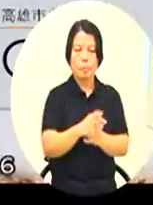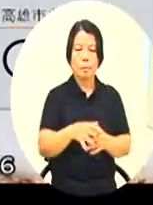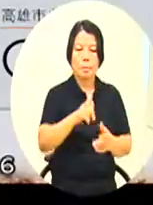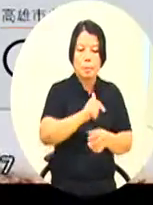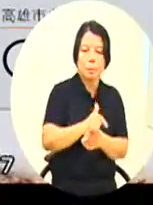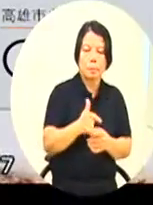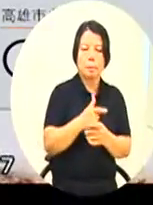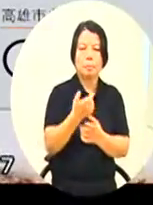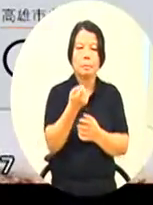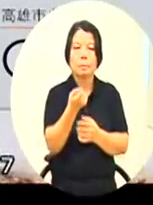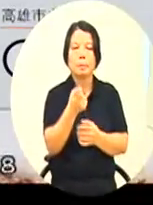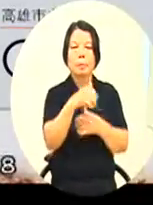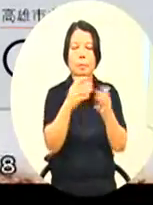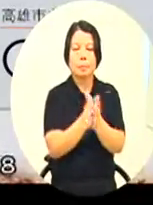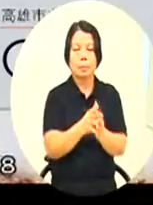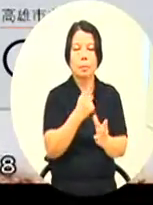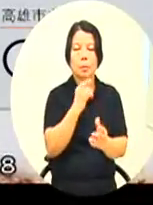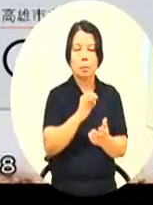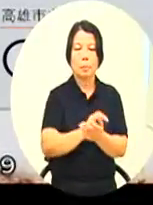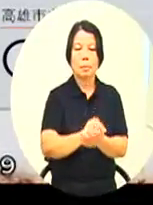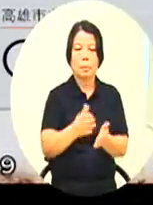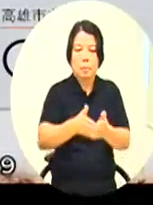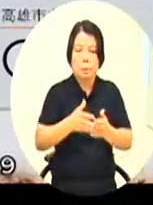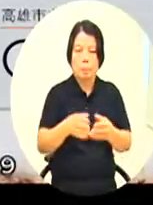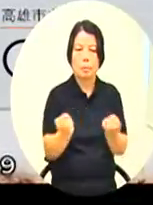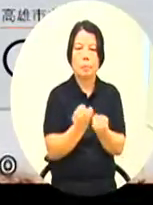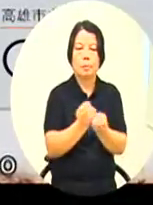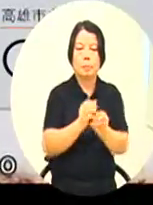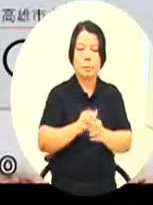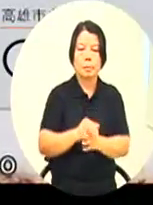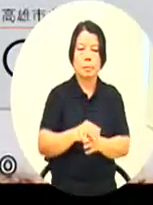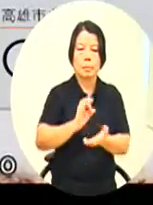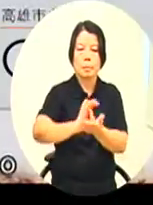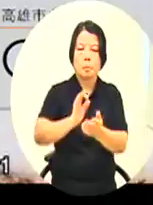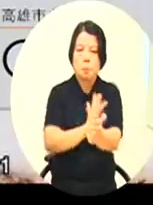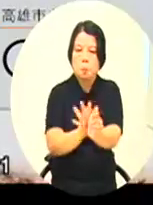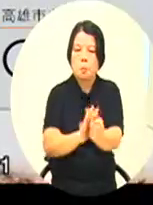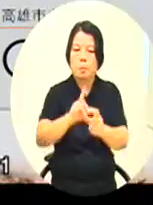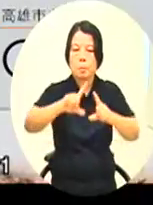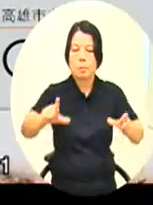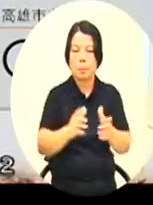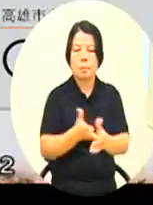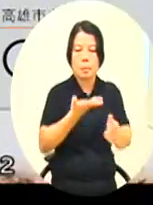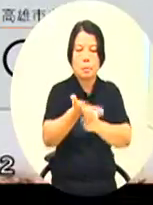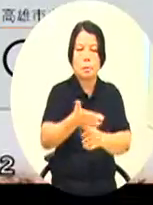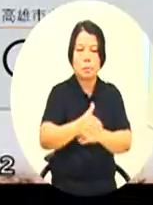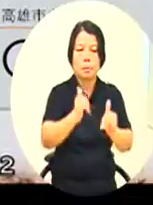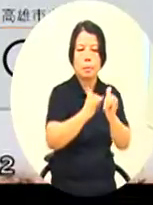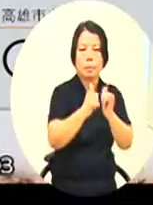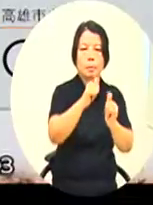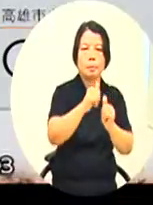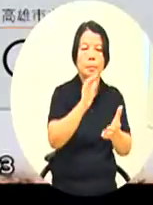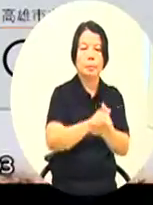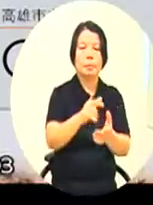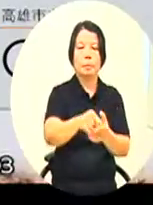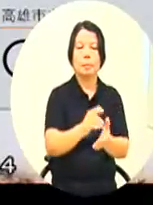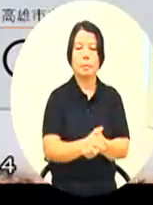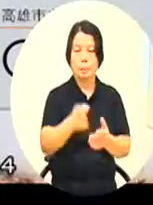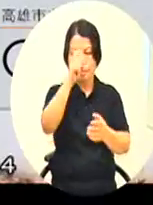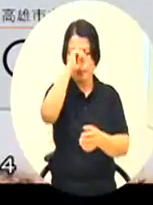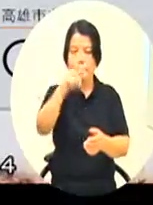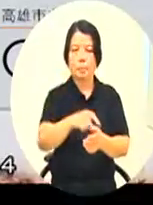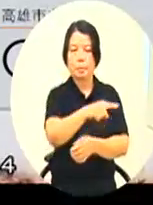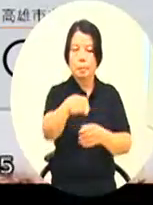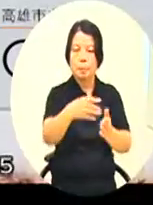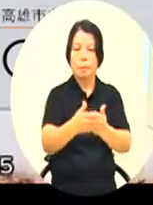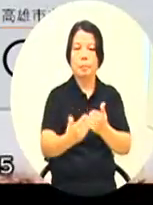跟资源之下，我们希望发挥最大的服务哈，去给我们的市民朋友们哈。那也很希望大家